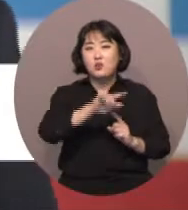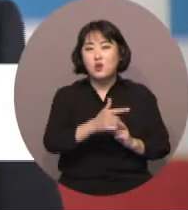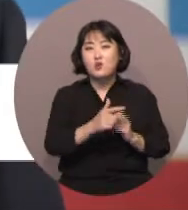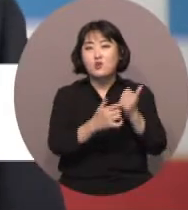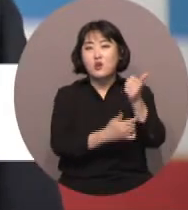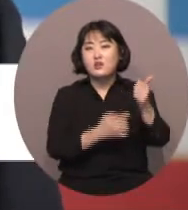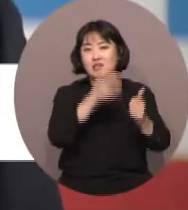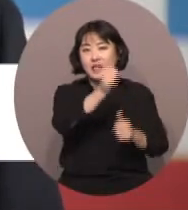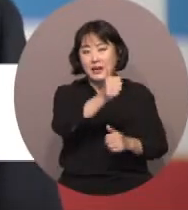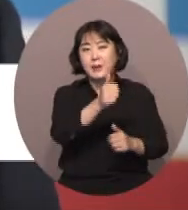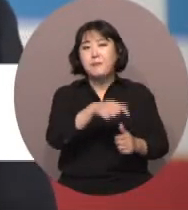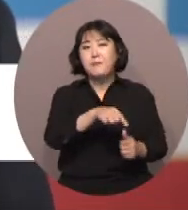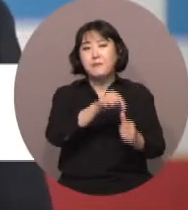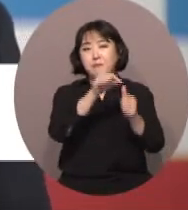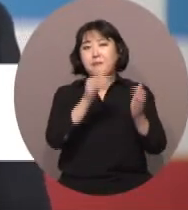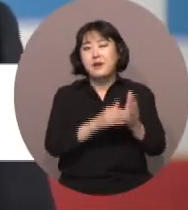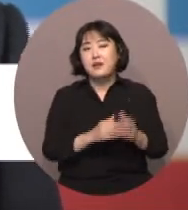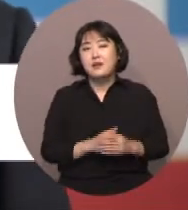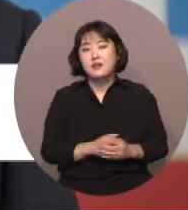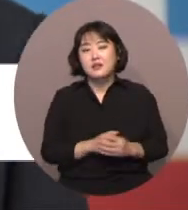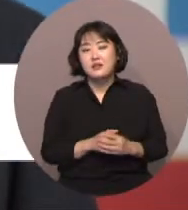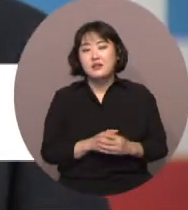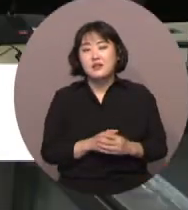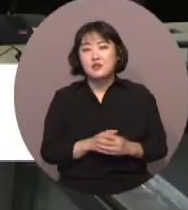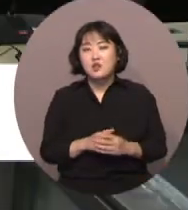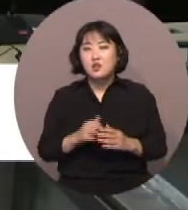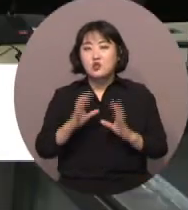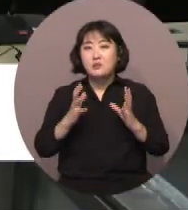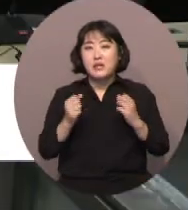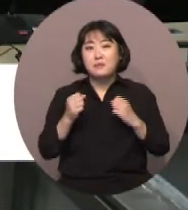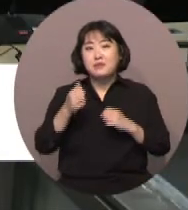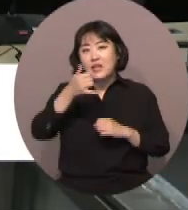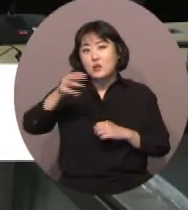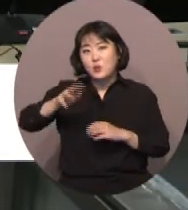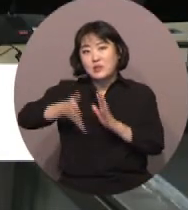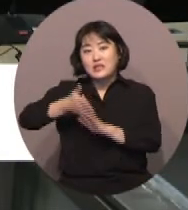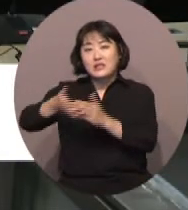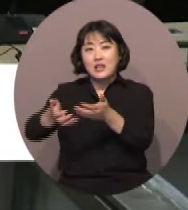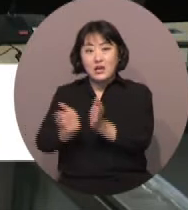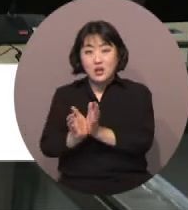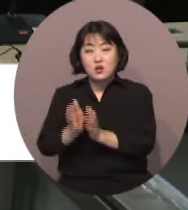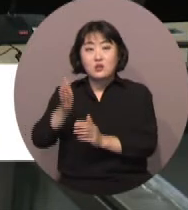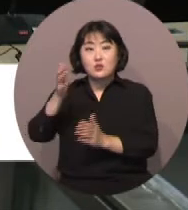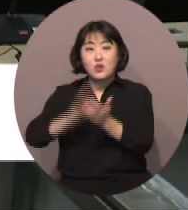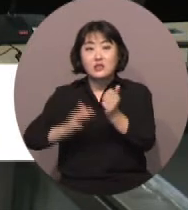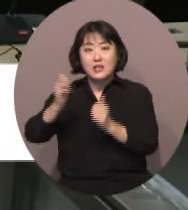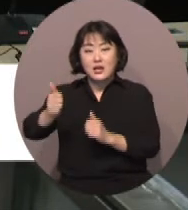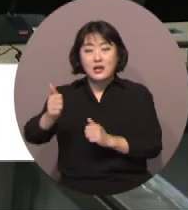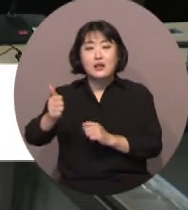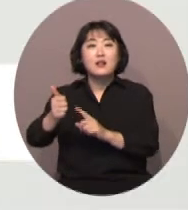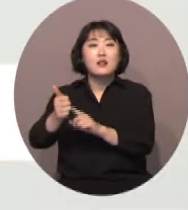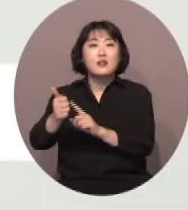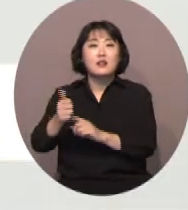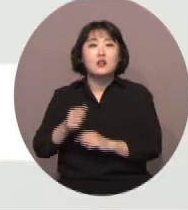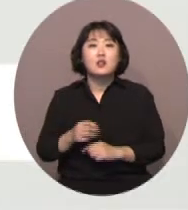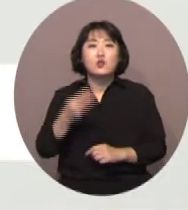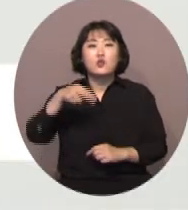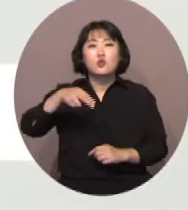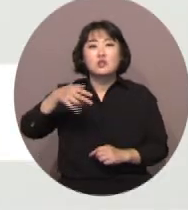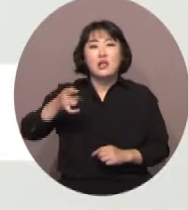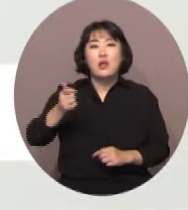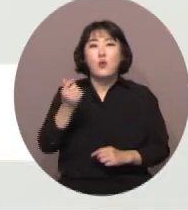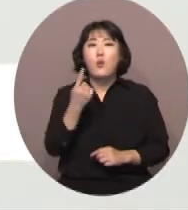위원장으로 선출했습니다 국민의 힘 세종시당 위원장에는 최근 세종시장 즉 인수의 대변인을지는